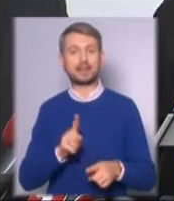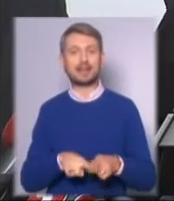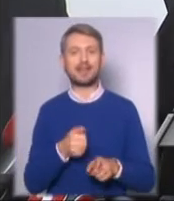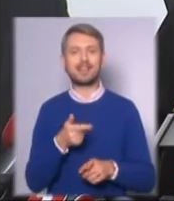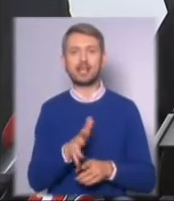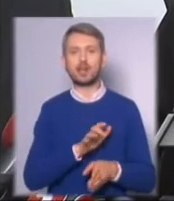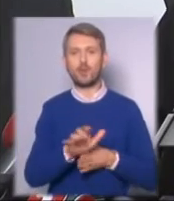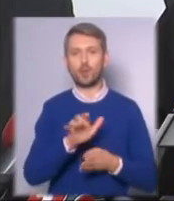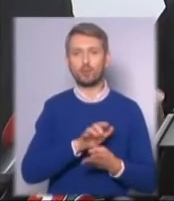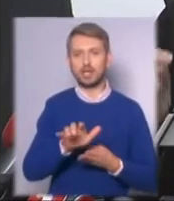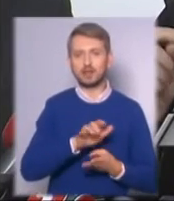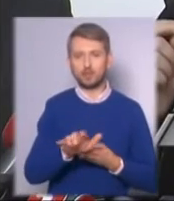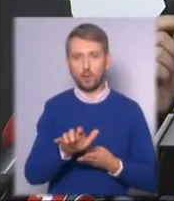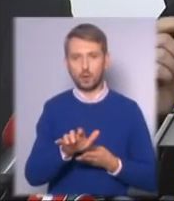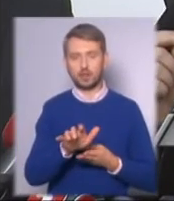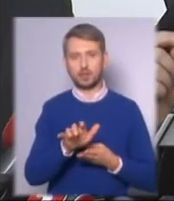виключно,